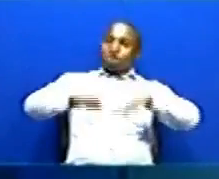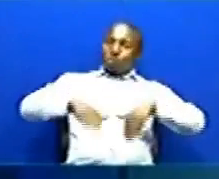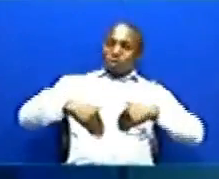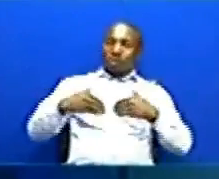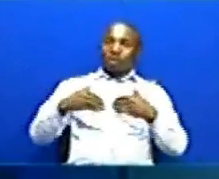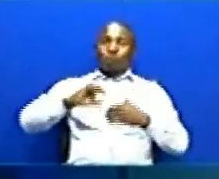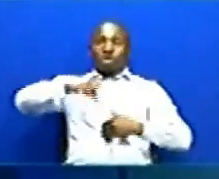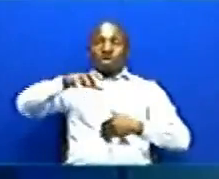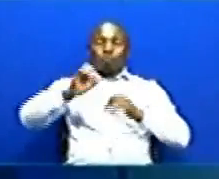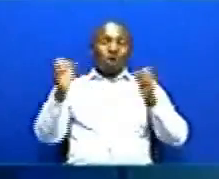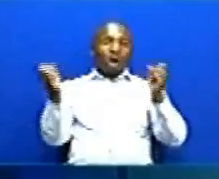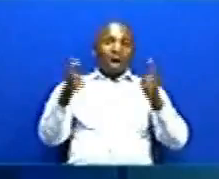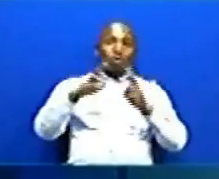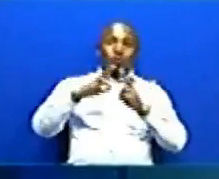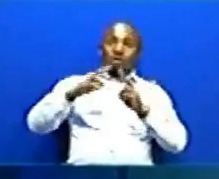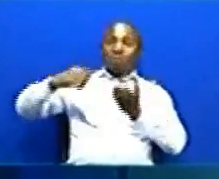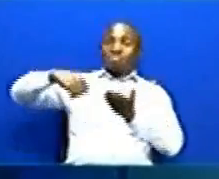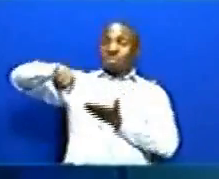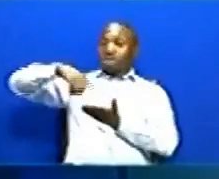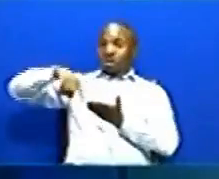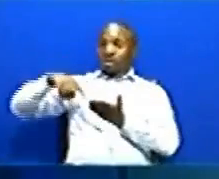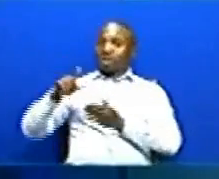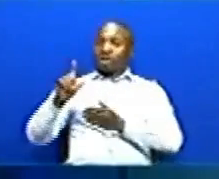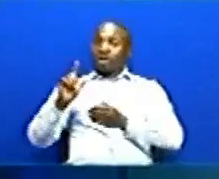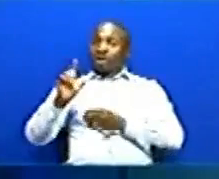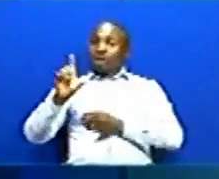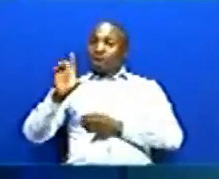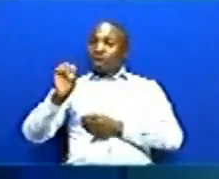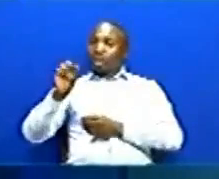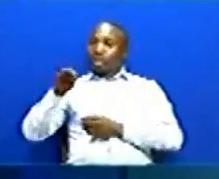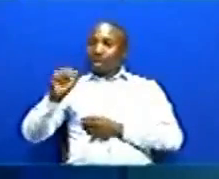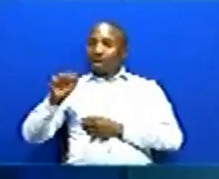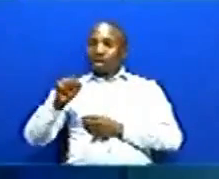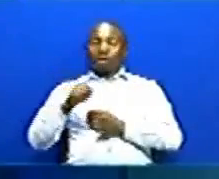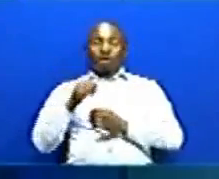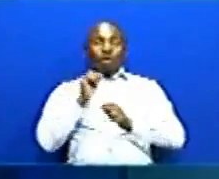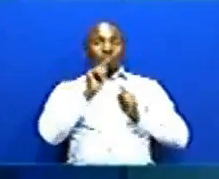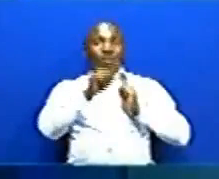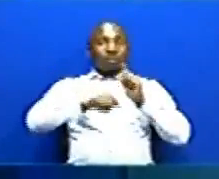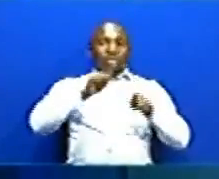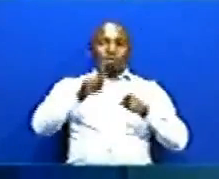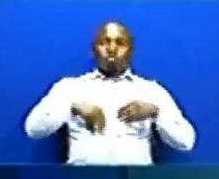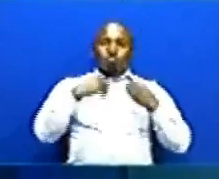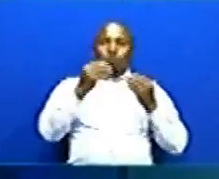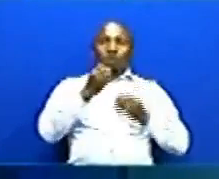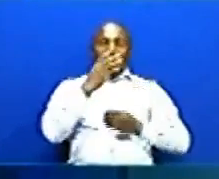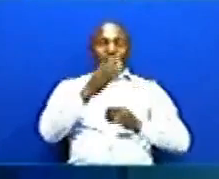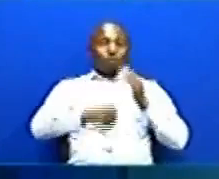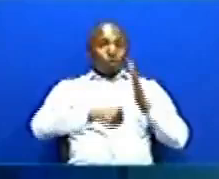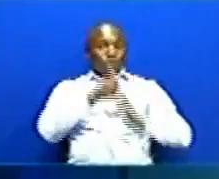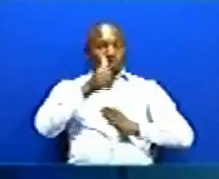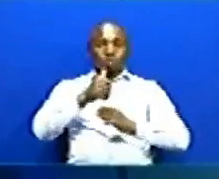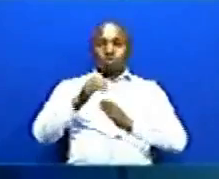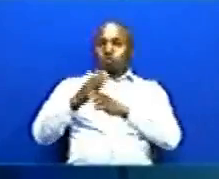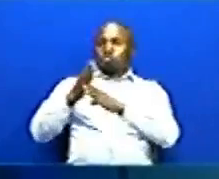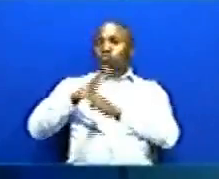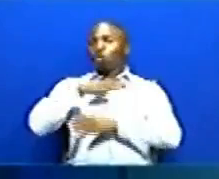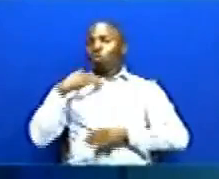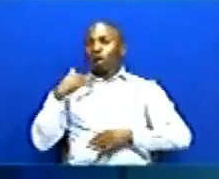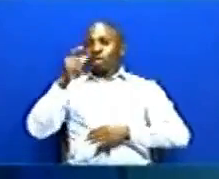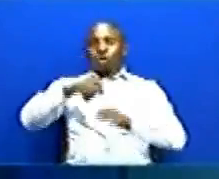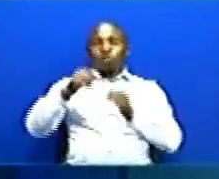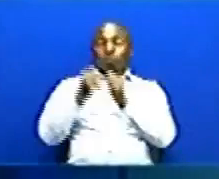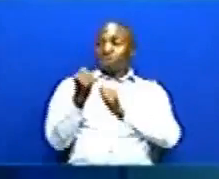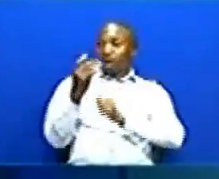God Bless Lema kwa tuhuma za kutoa taarifa za uongozi kuhusu mauaji ya watu 14 yaliyotokea wilayani